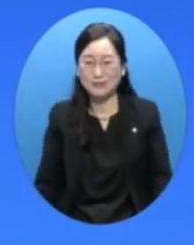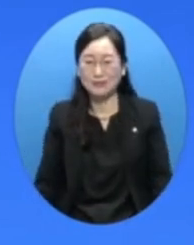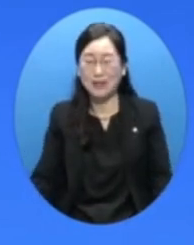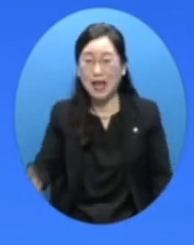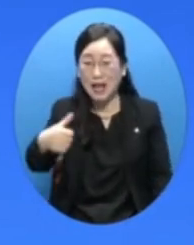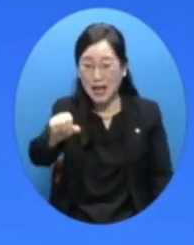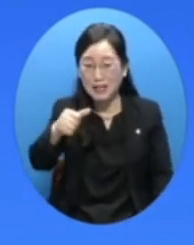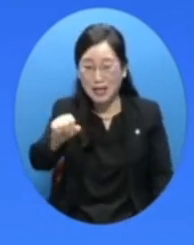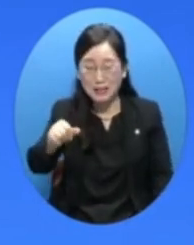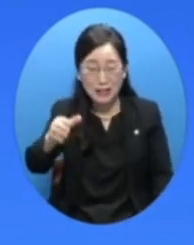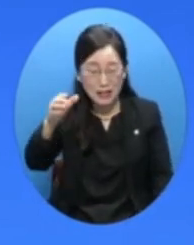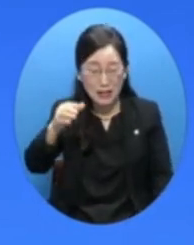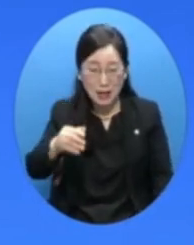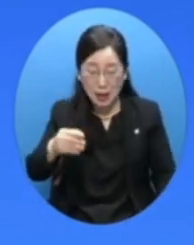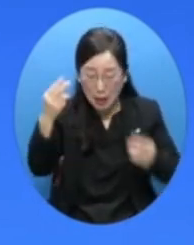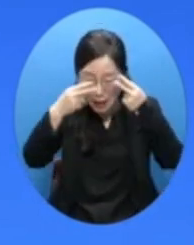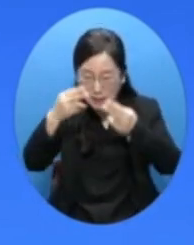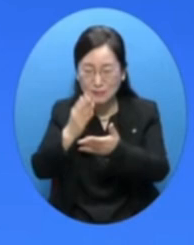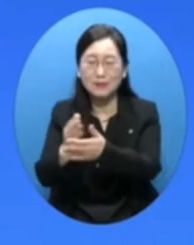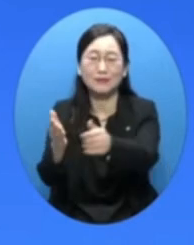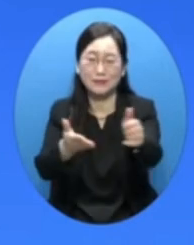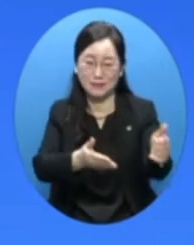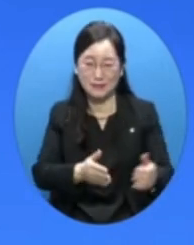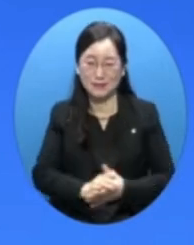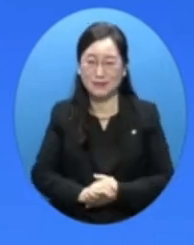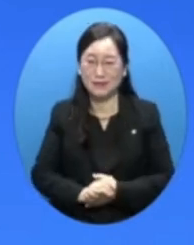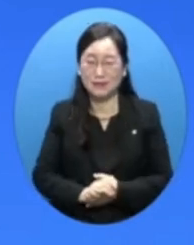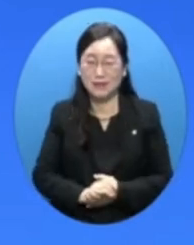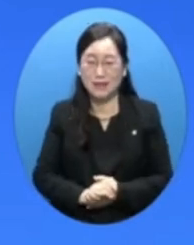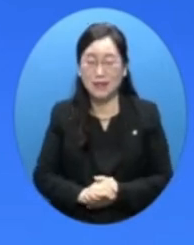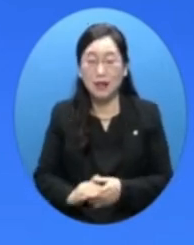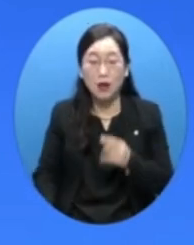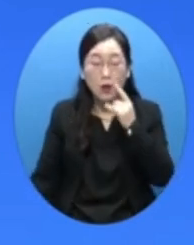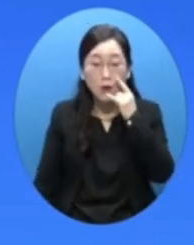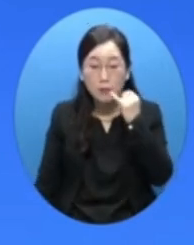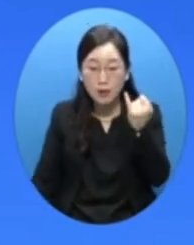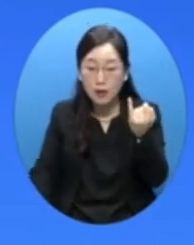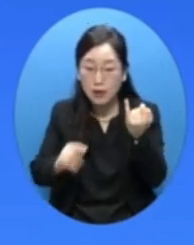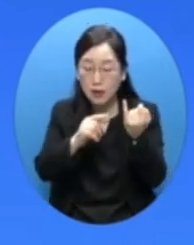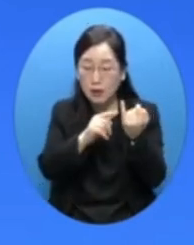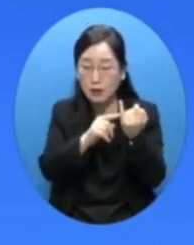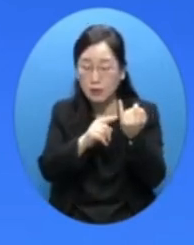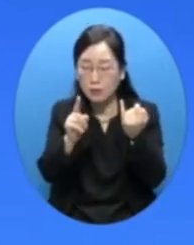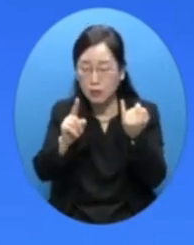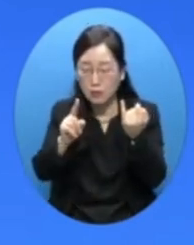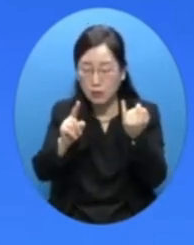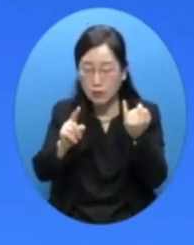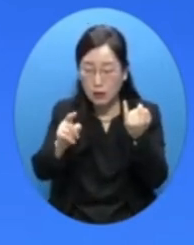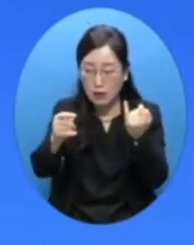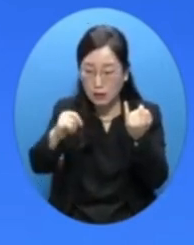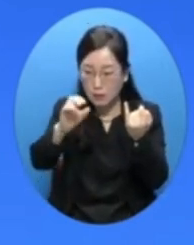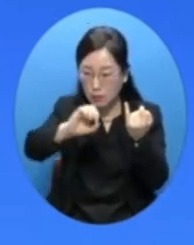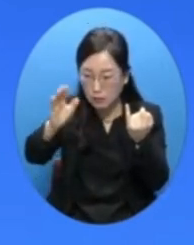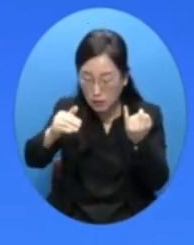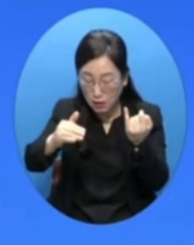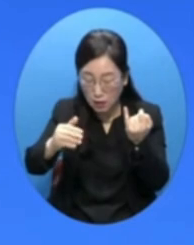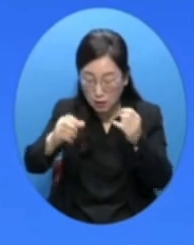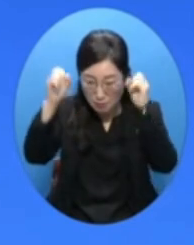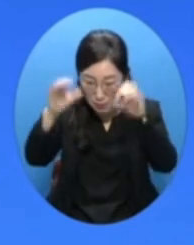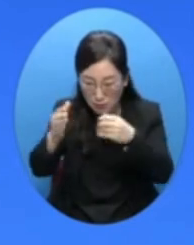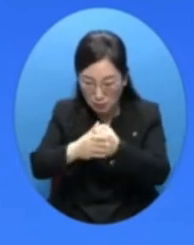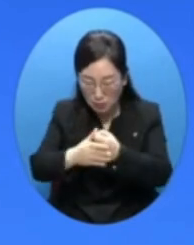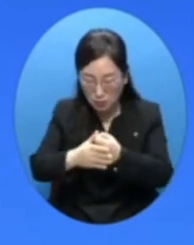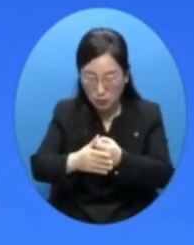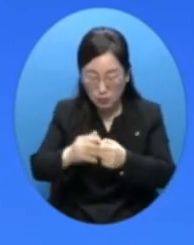아들만 아들만 하지 않게 되길 바랍니다. 어머니는 충격에 정신병을 앓고 있어서 매일같이 칼을